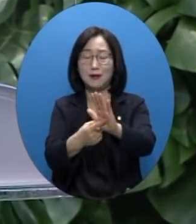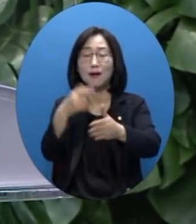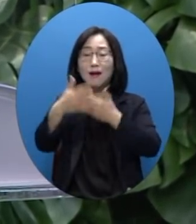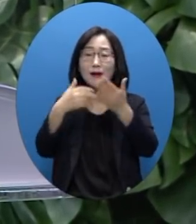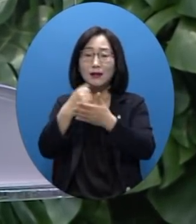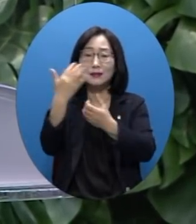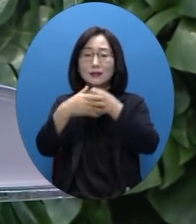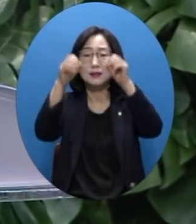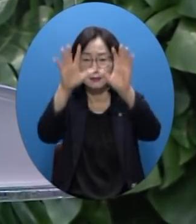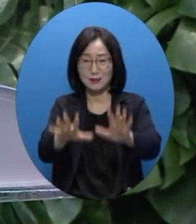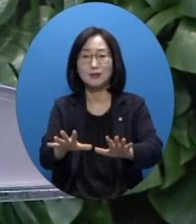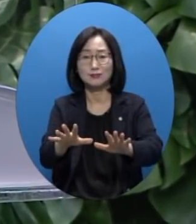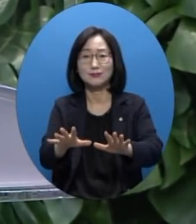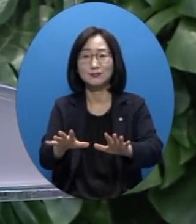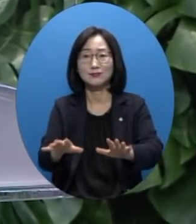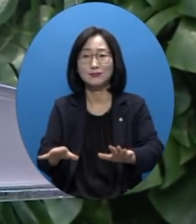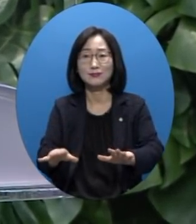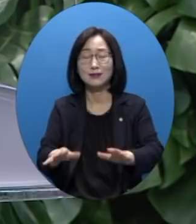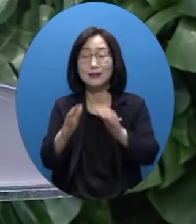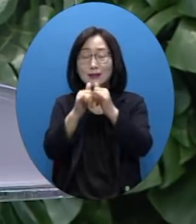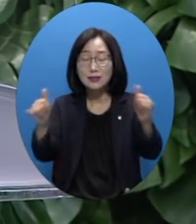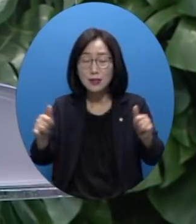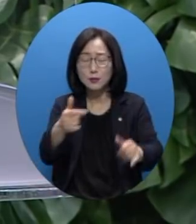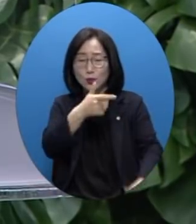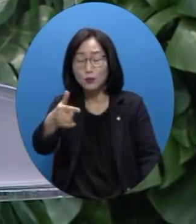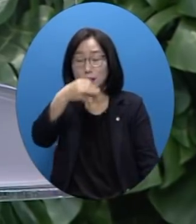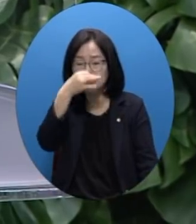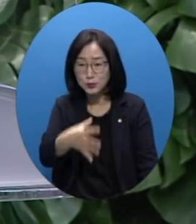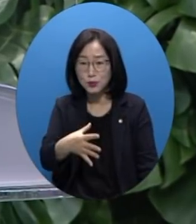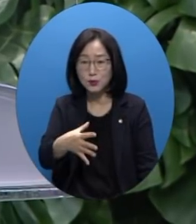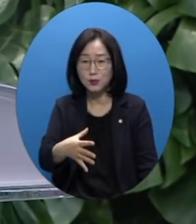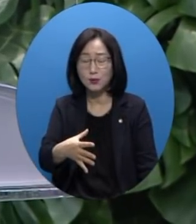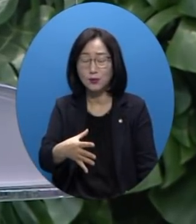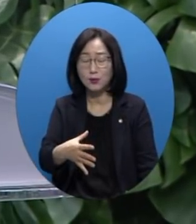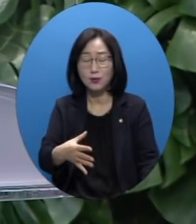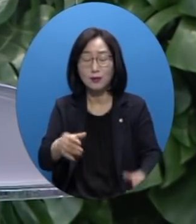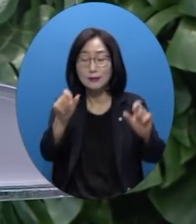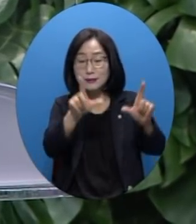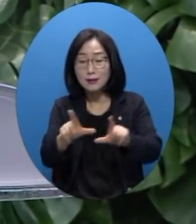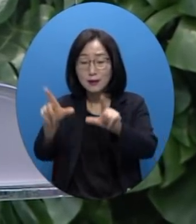은혜가 임하게 되는 것입니다. 사람이 너무나 힘든 시간을 지나다 보면